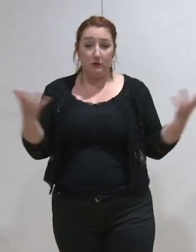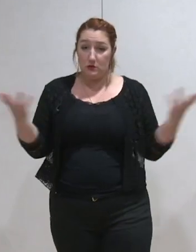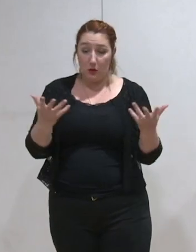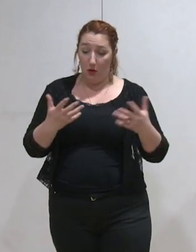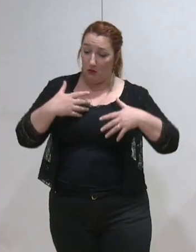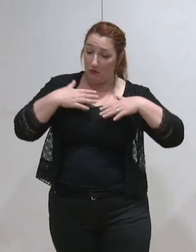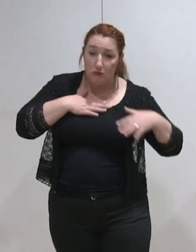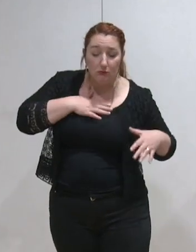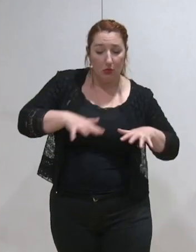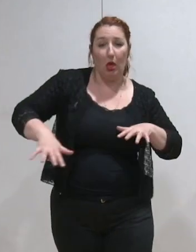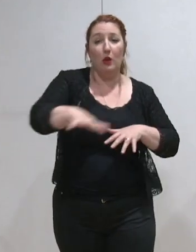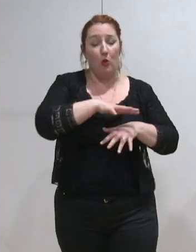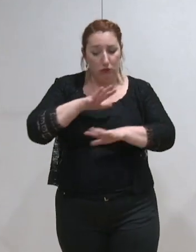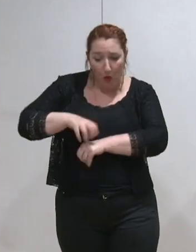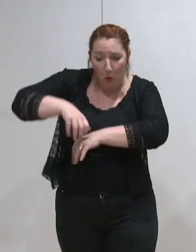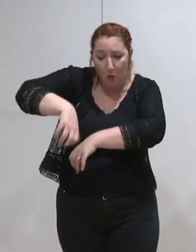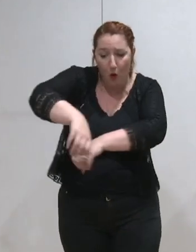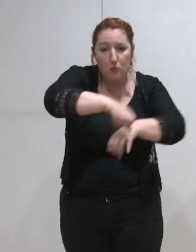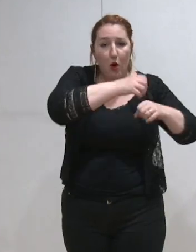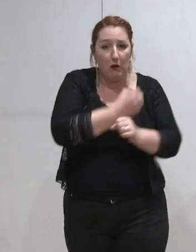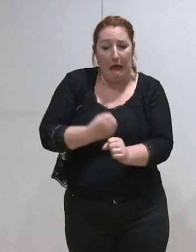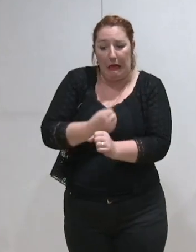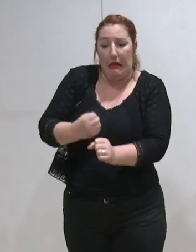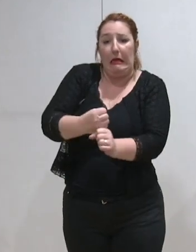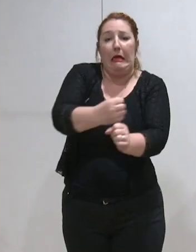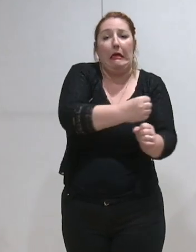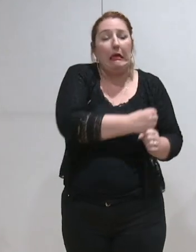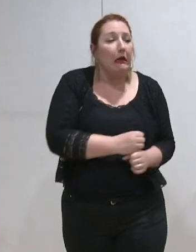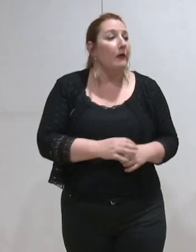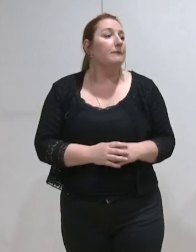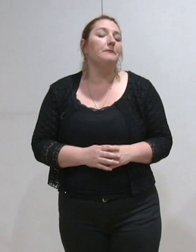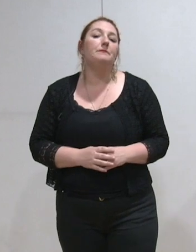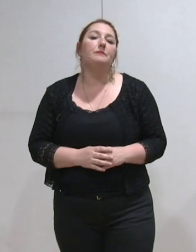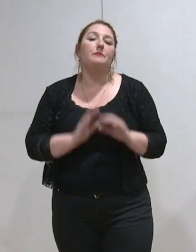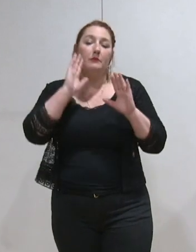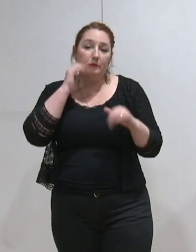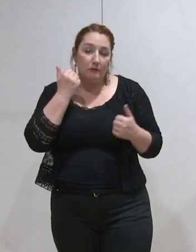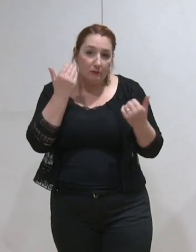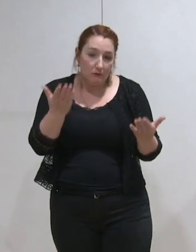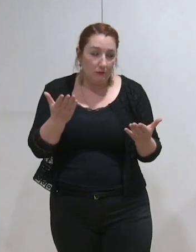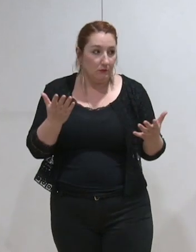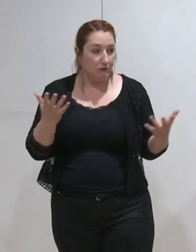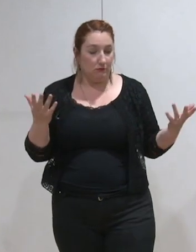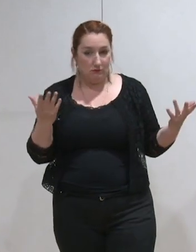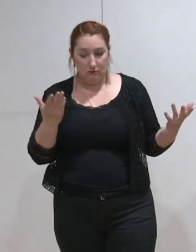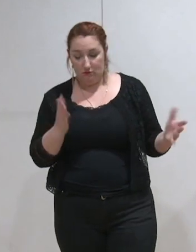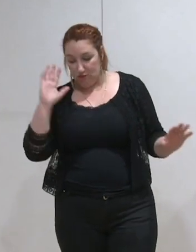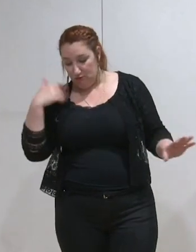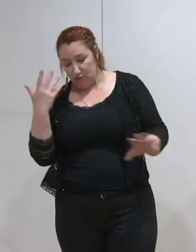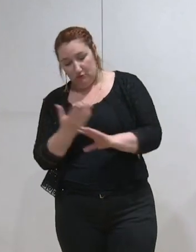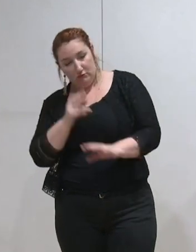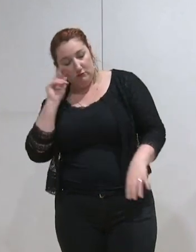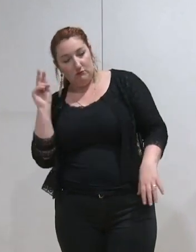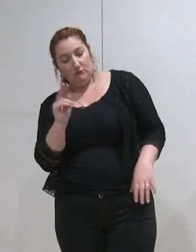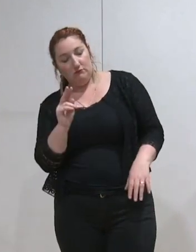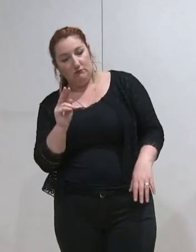emplois sur notre territoire et donc ce que nous avons entendu jusqu'ici sur la politique économique telle qu'on veut